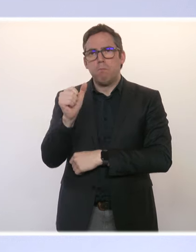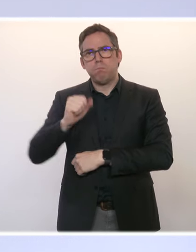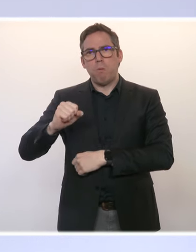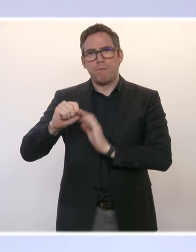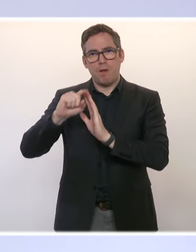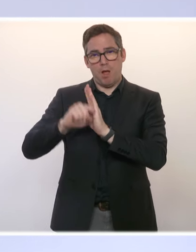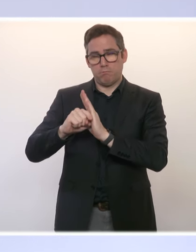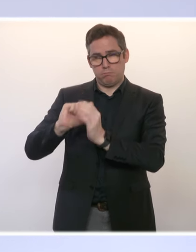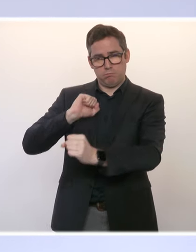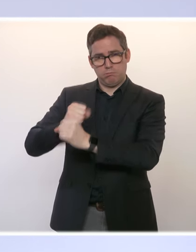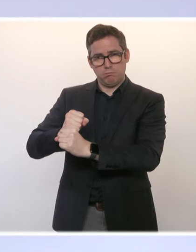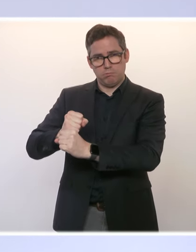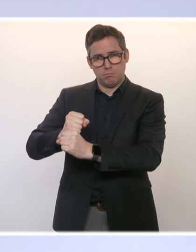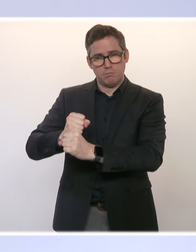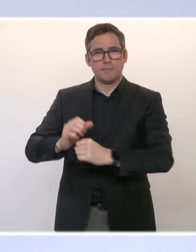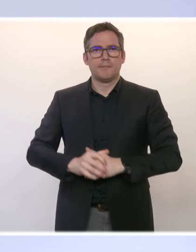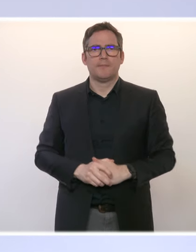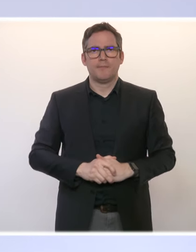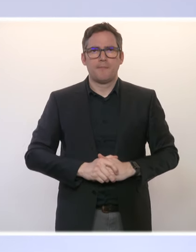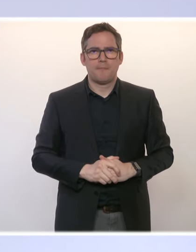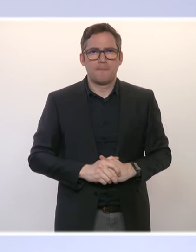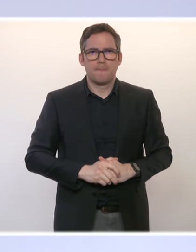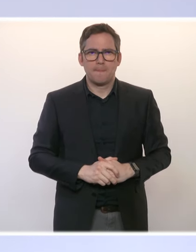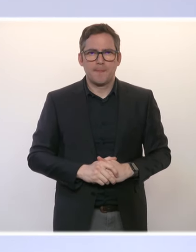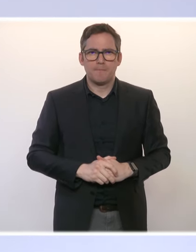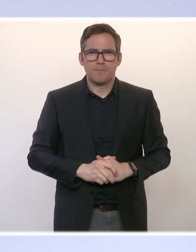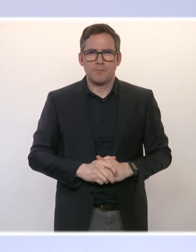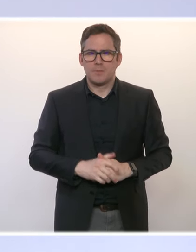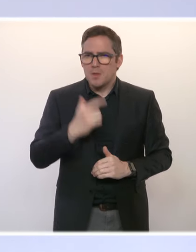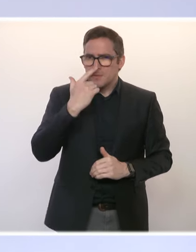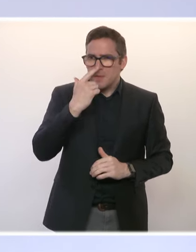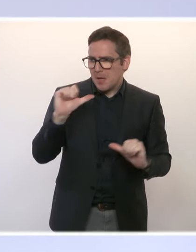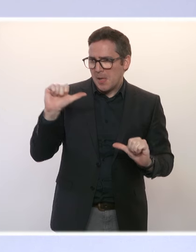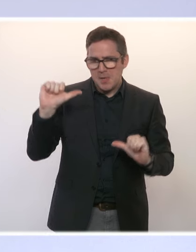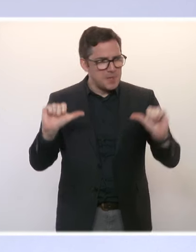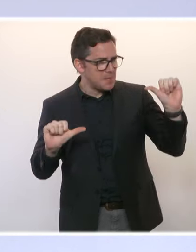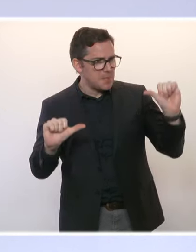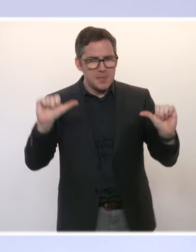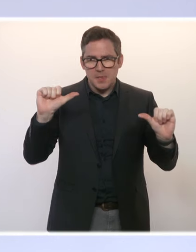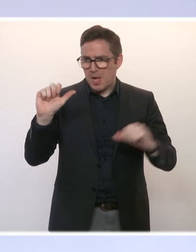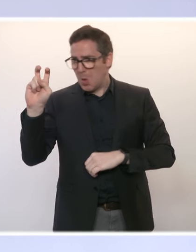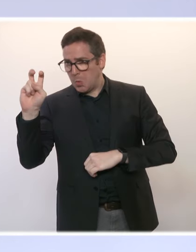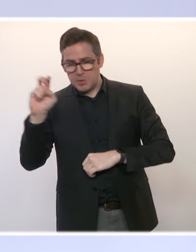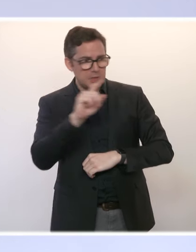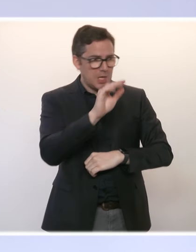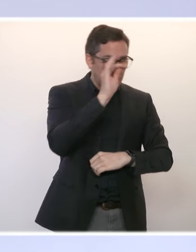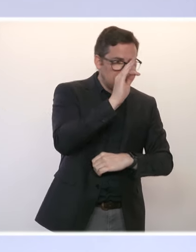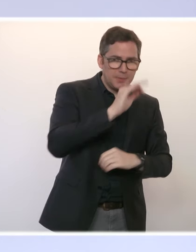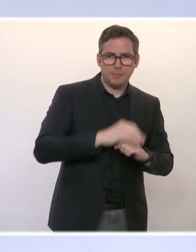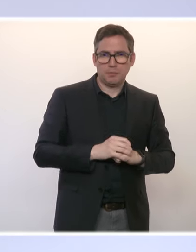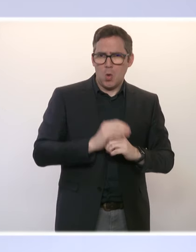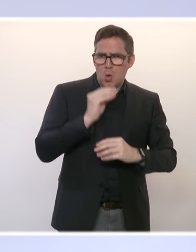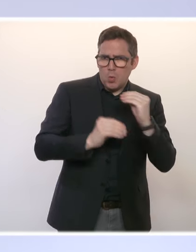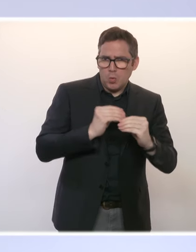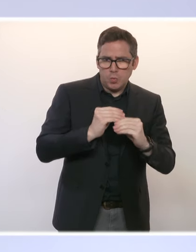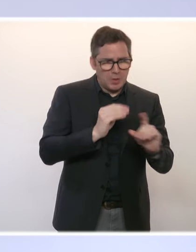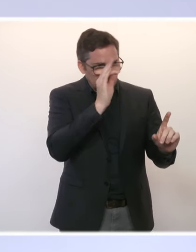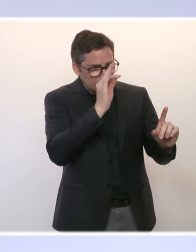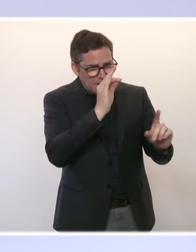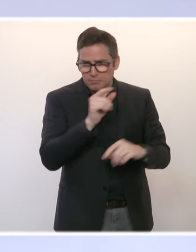règles. Certains voudraient opposer agriculture et écologie, ou grande distribution et monde